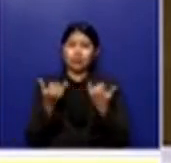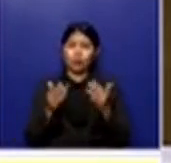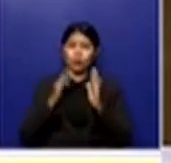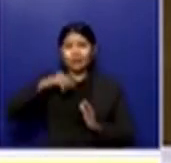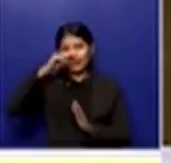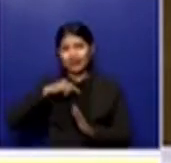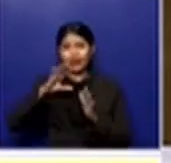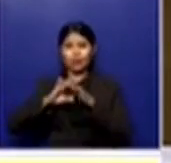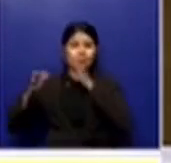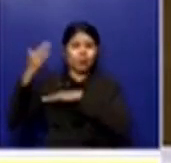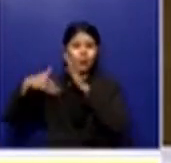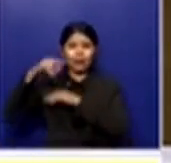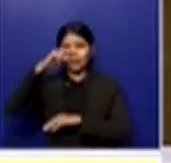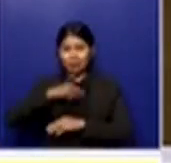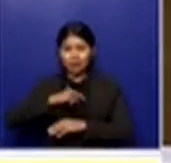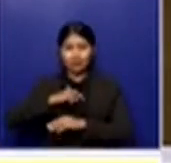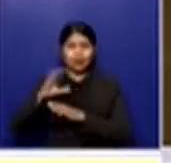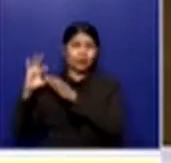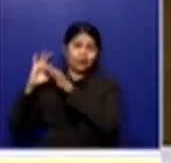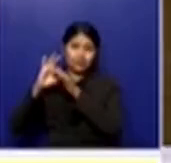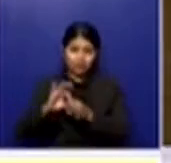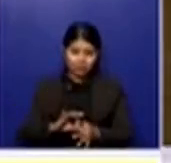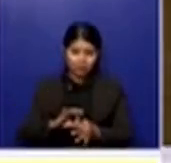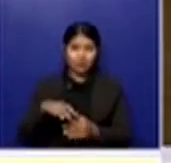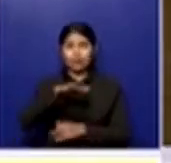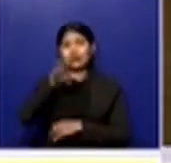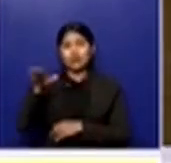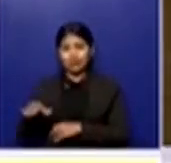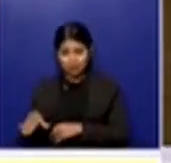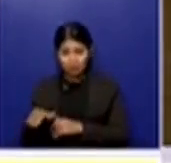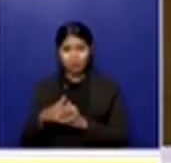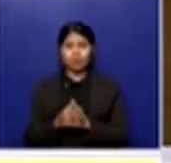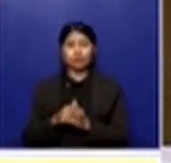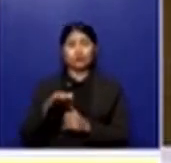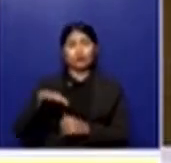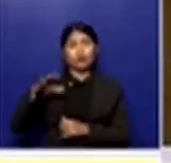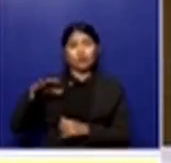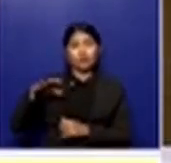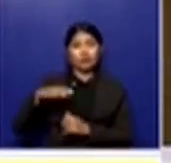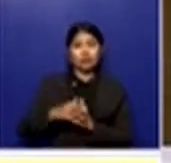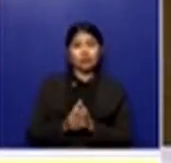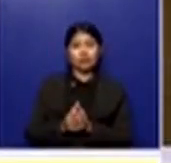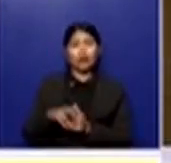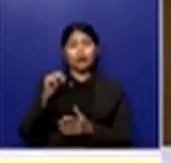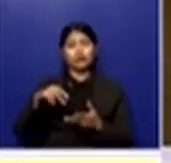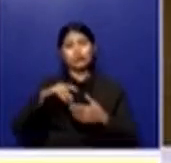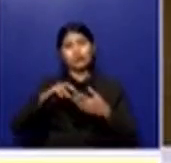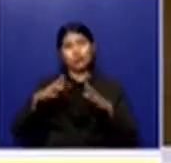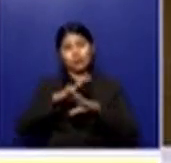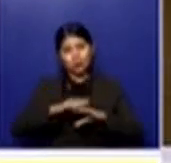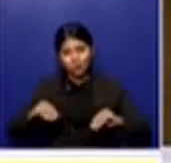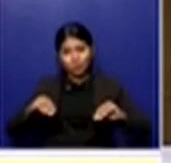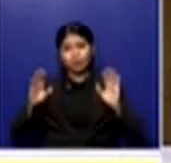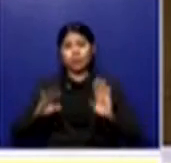ไทยได้เห็นประวัติศาสตร์ได้เห็นความเชื่อมโยงระหว่างบ้านพี่เมืองน้องนะคะได้เข้าใจมุมมองของสันติภาพ